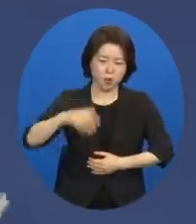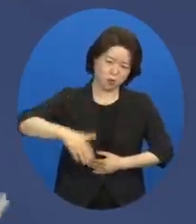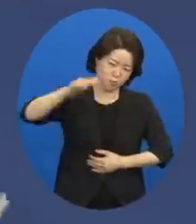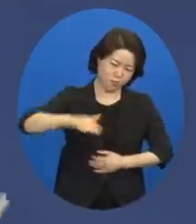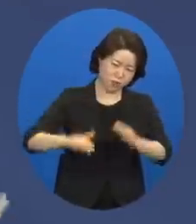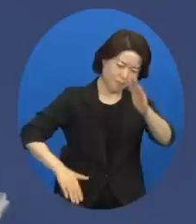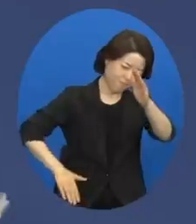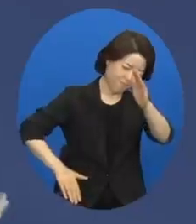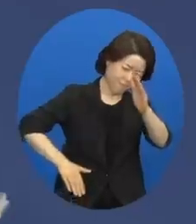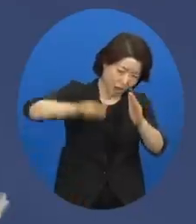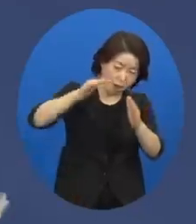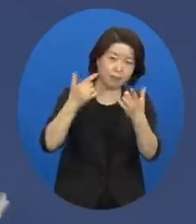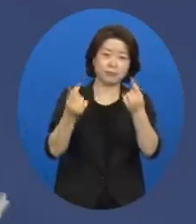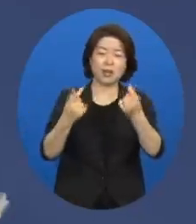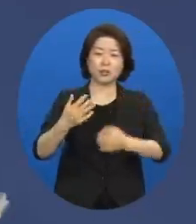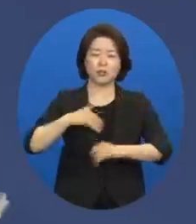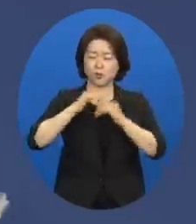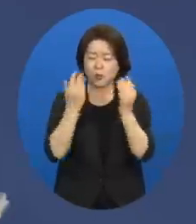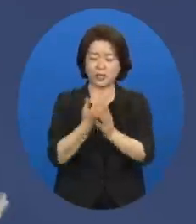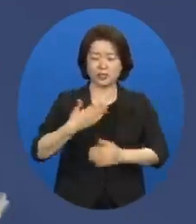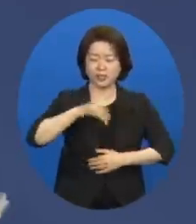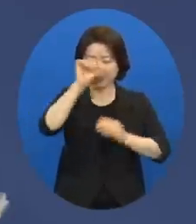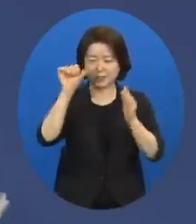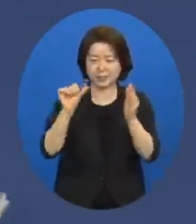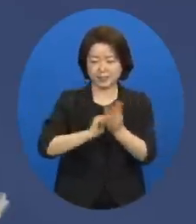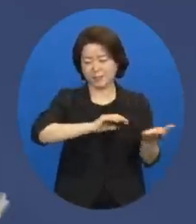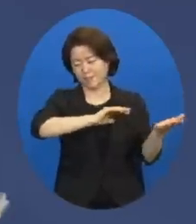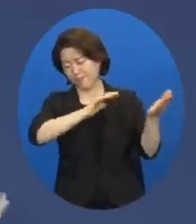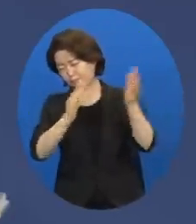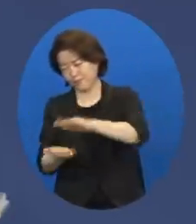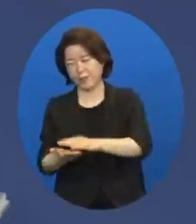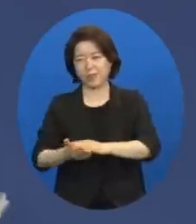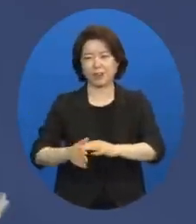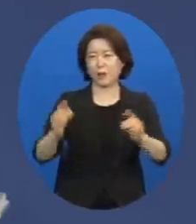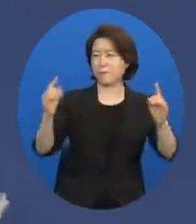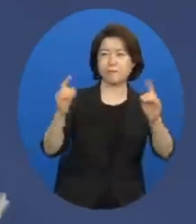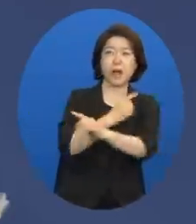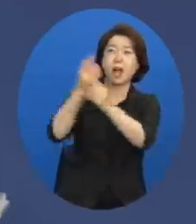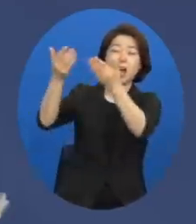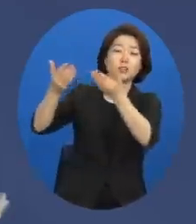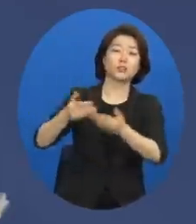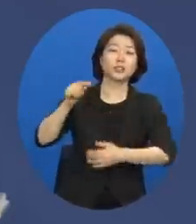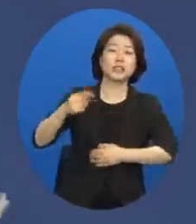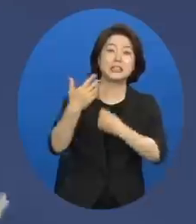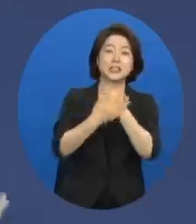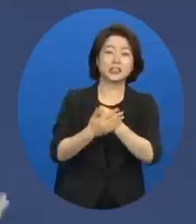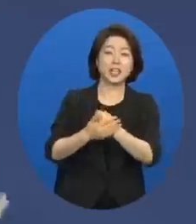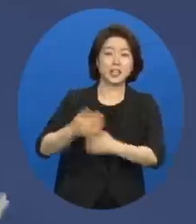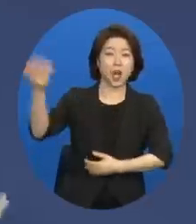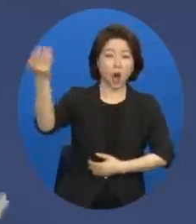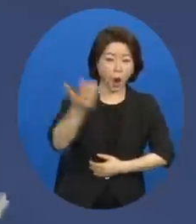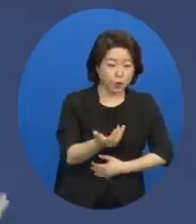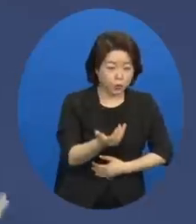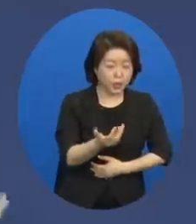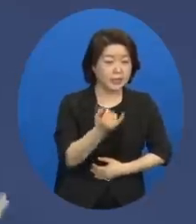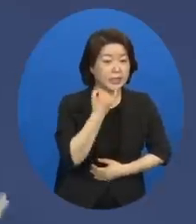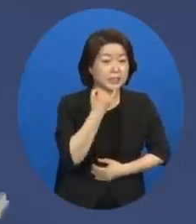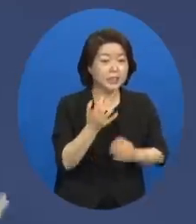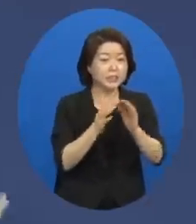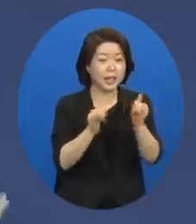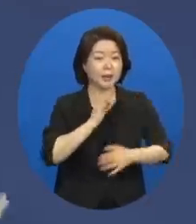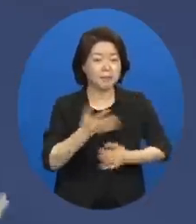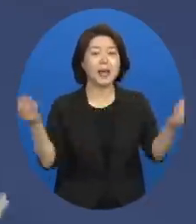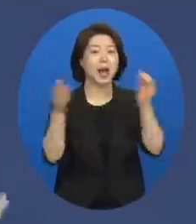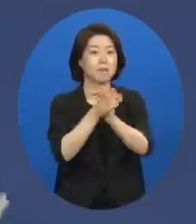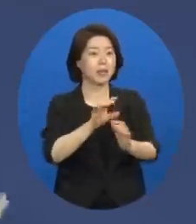수준만큼 나를 완전히 내 인생을 통째로 뒤집어 놓고 변화시켜 주시는 이런 은혜가 임해도 괜찮은 분만 아멘.